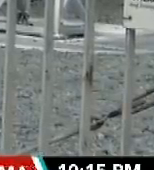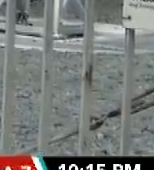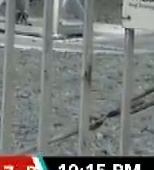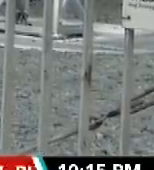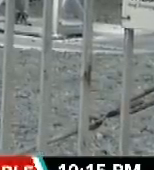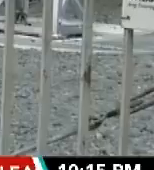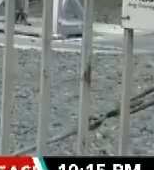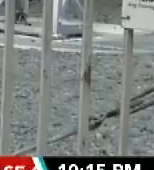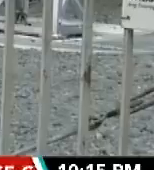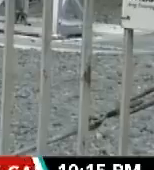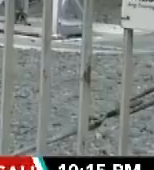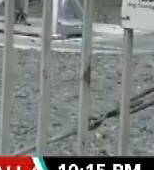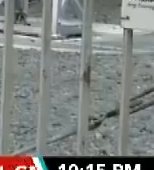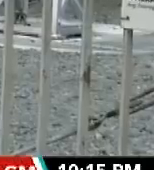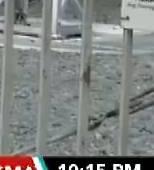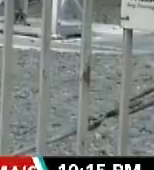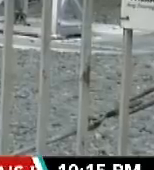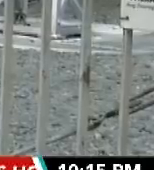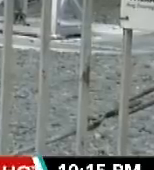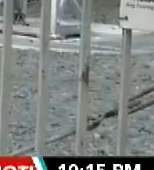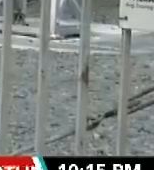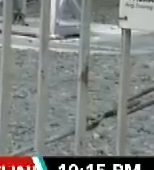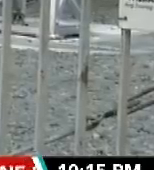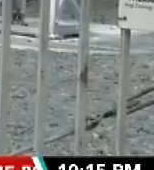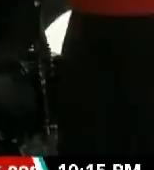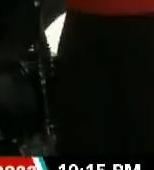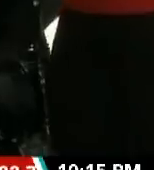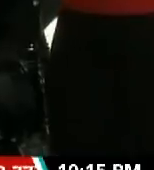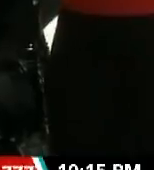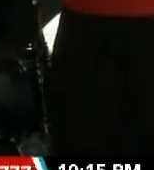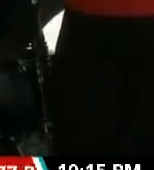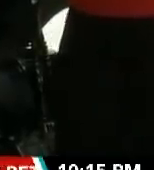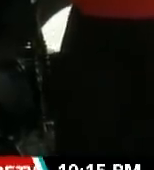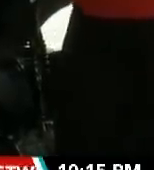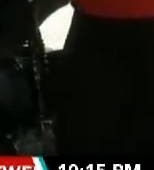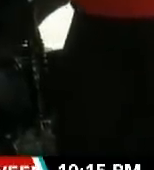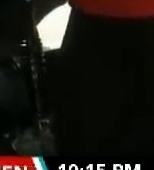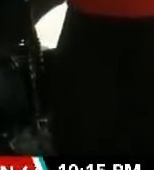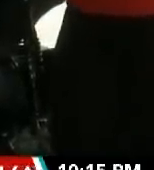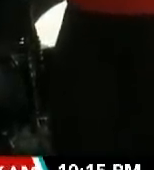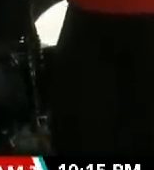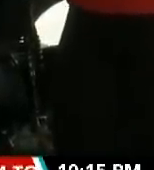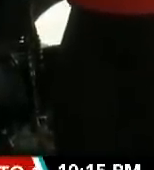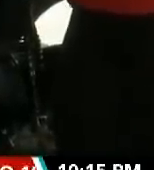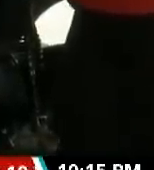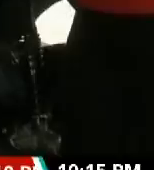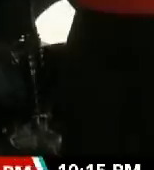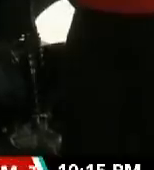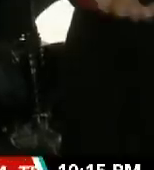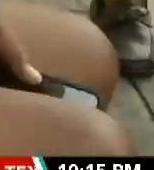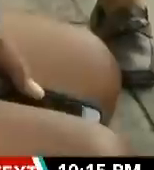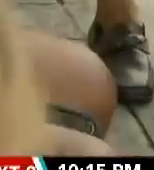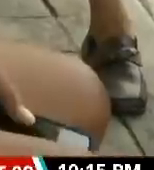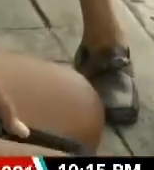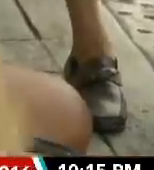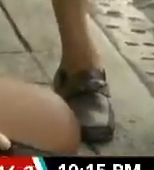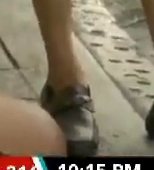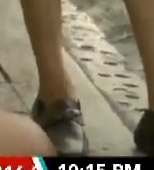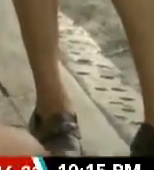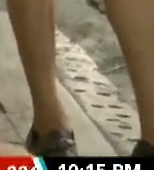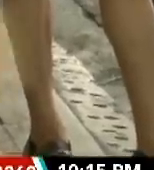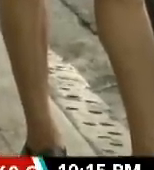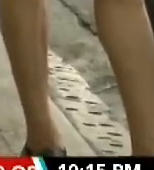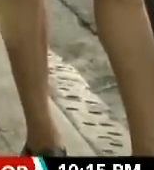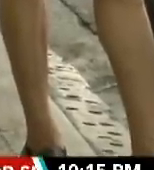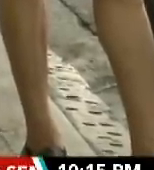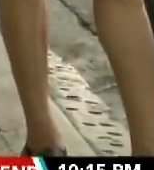para maiwasan ang labis na pagtaas ng bayarin sa kuryente. Si Mang Junicio, dahil sa labis na init ng panahon, napapaypay na